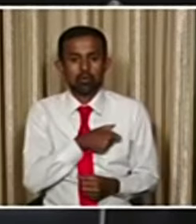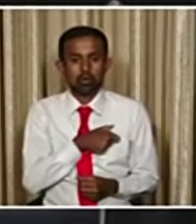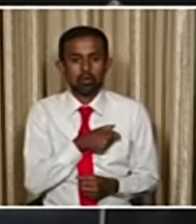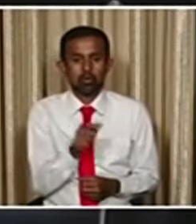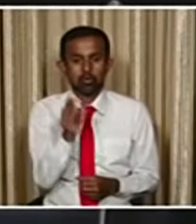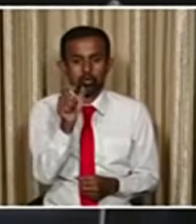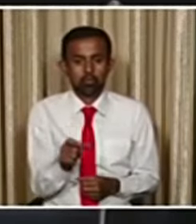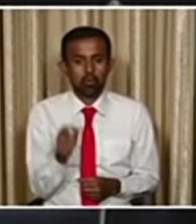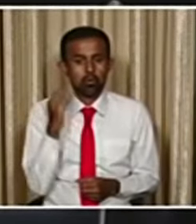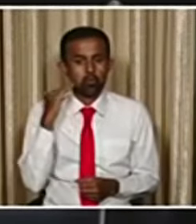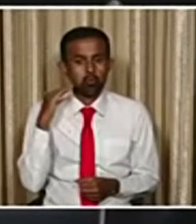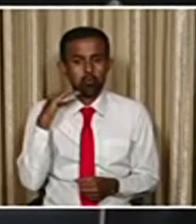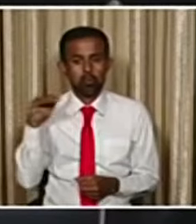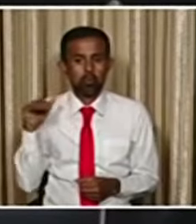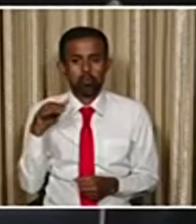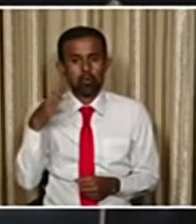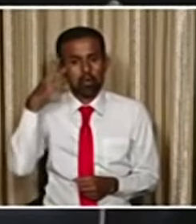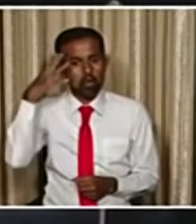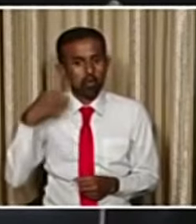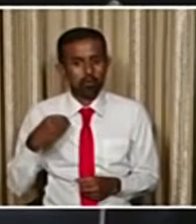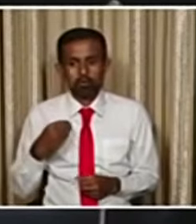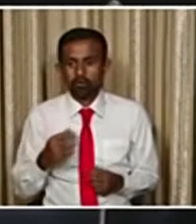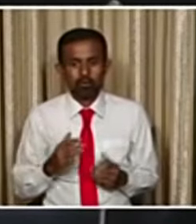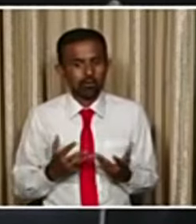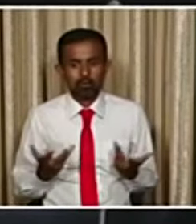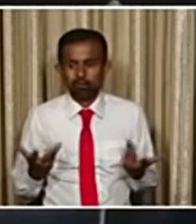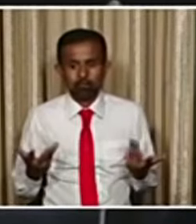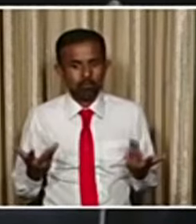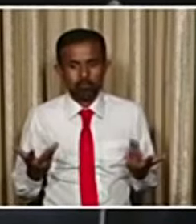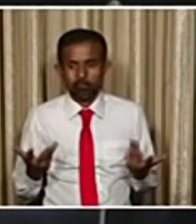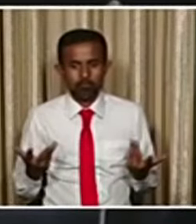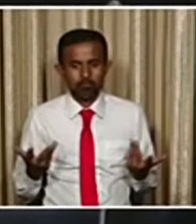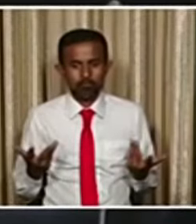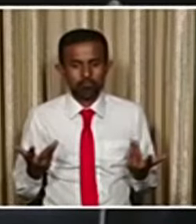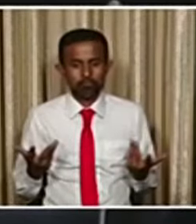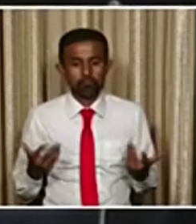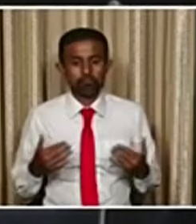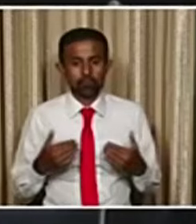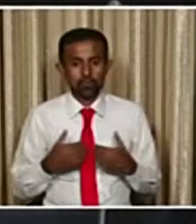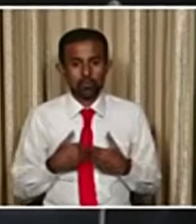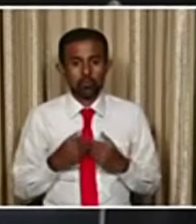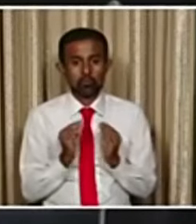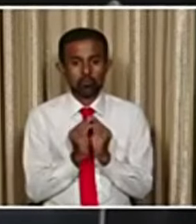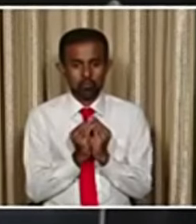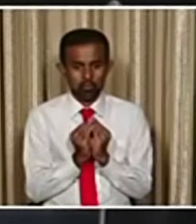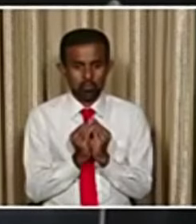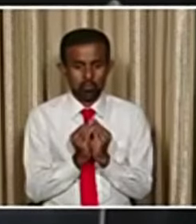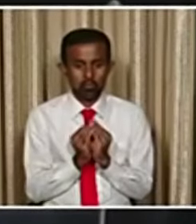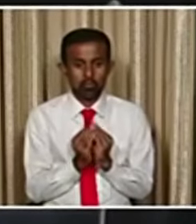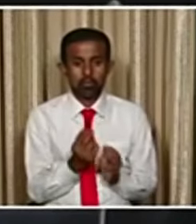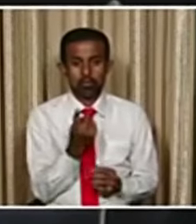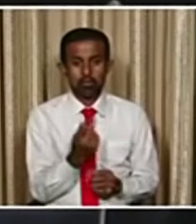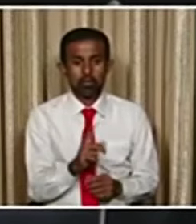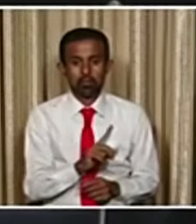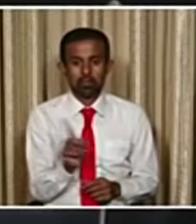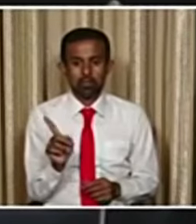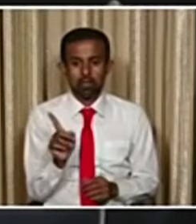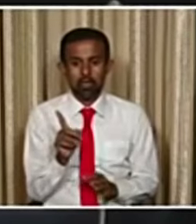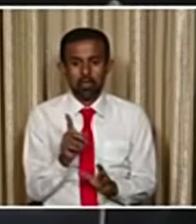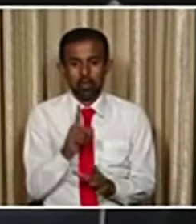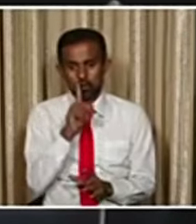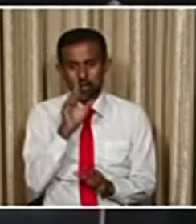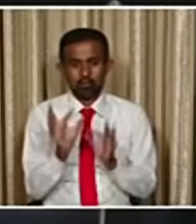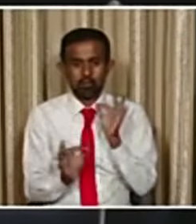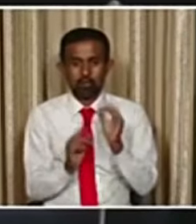නායකයන්ව ජනතාව විතරම් ලේසියෙන් අමතක කරලා දාන්නේ නැහැ. අපි පොදු ජන එක්සත් පෙරමුණේ 2010දී කිව්ව එකම